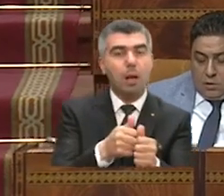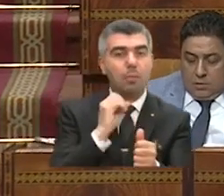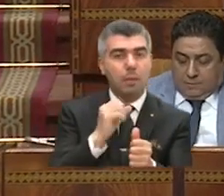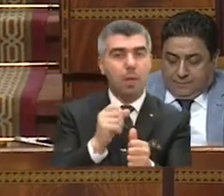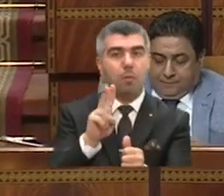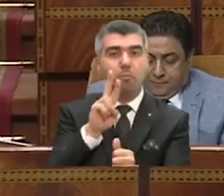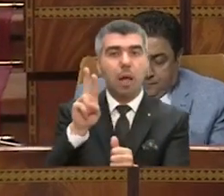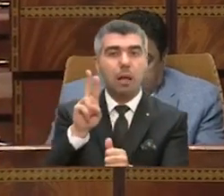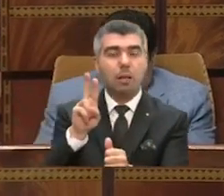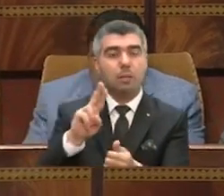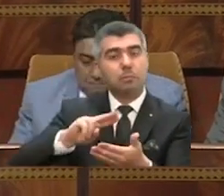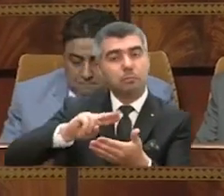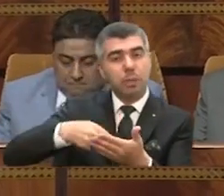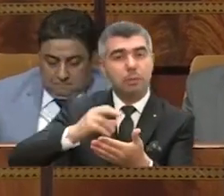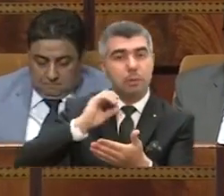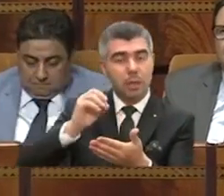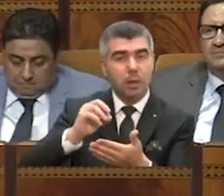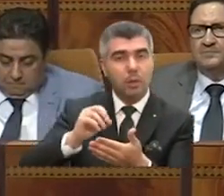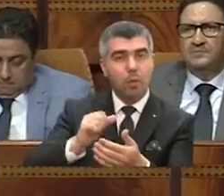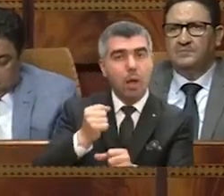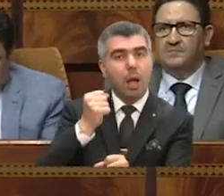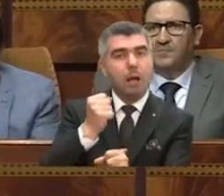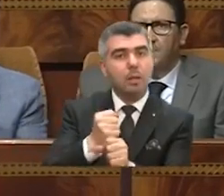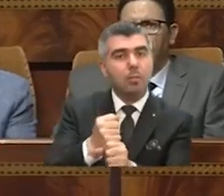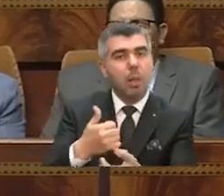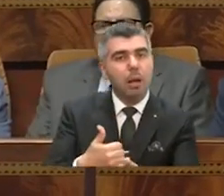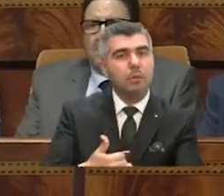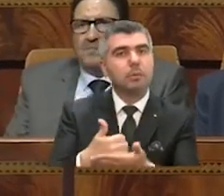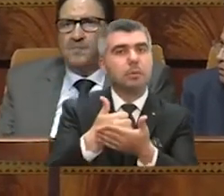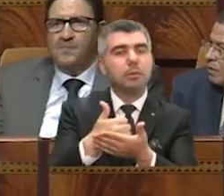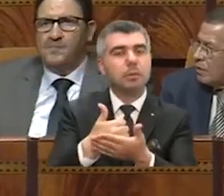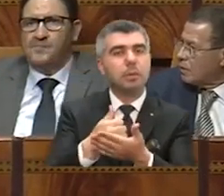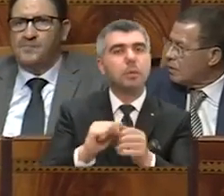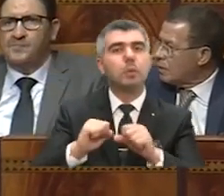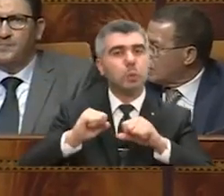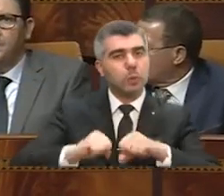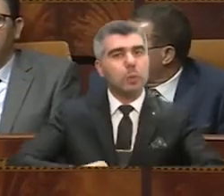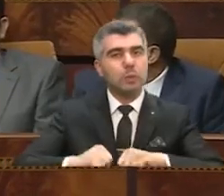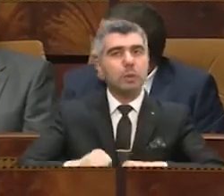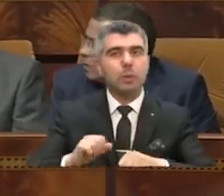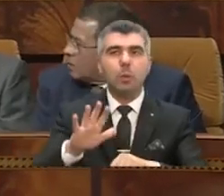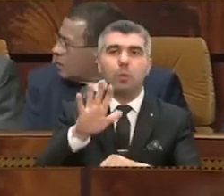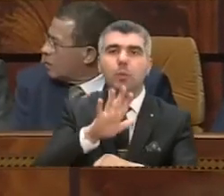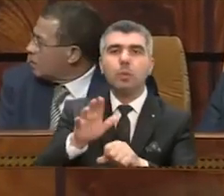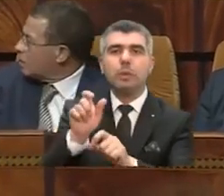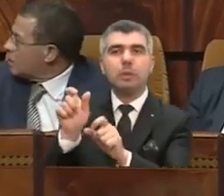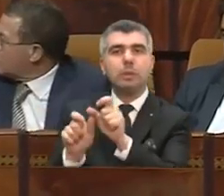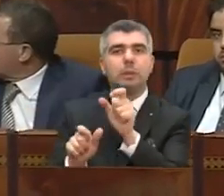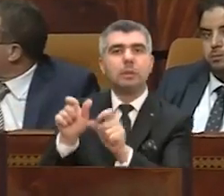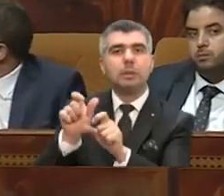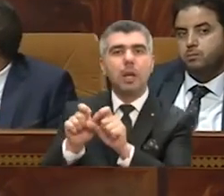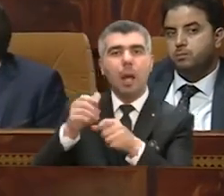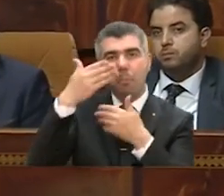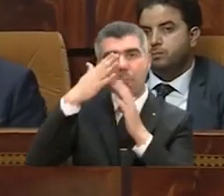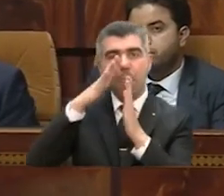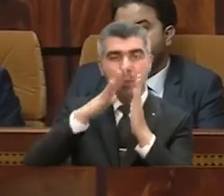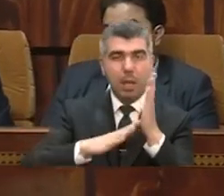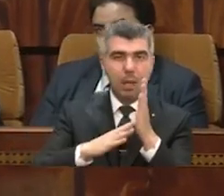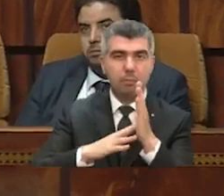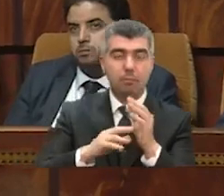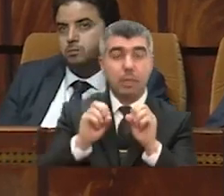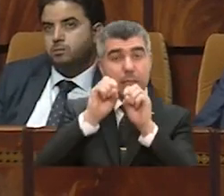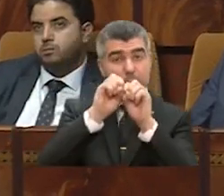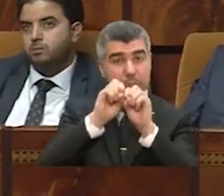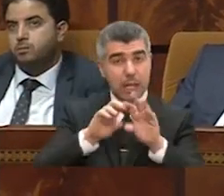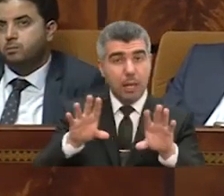الملكي وتقديم خدمة عمومية صحية تستجيب لانتظارات المغاربة، حيث أن تعميم